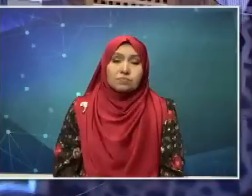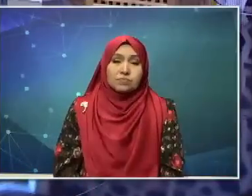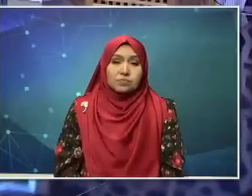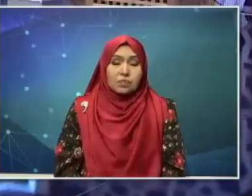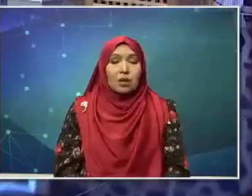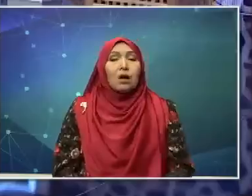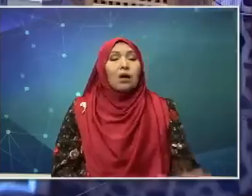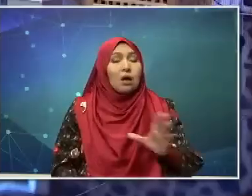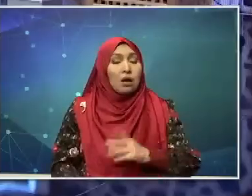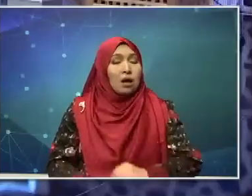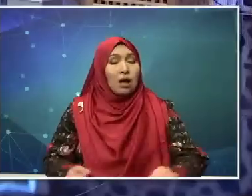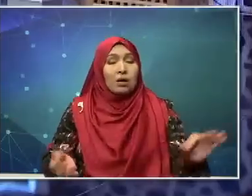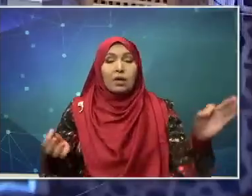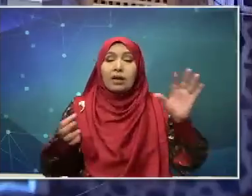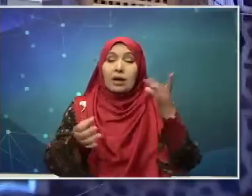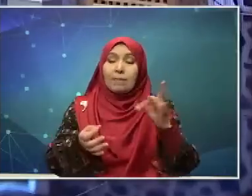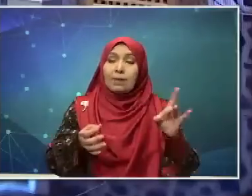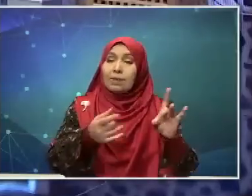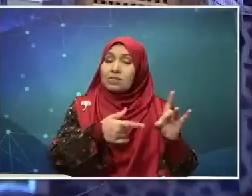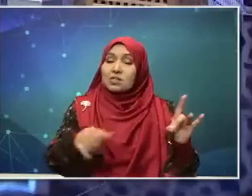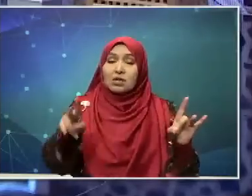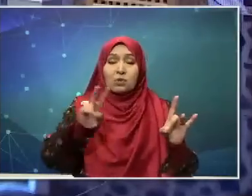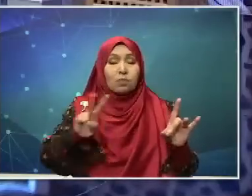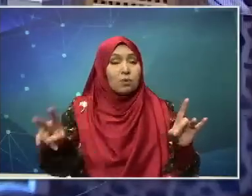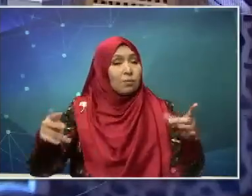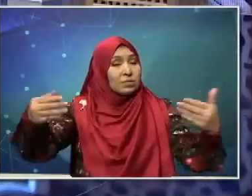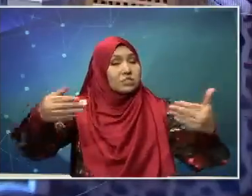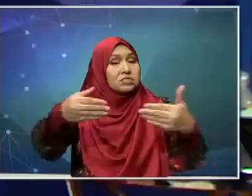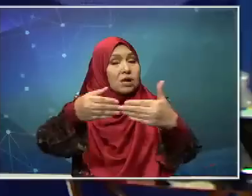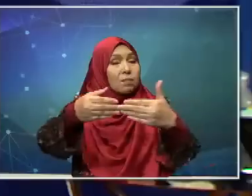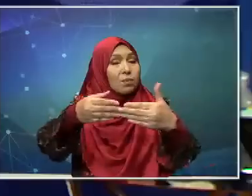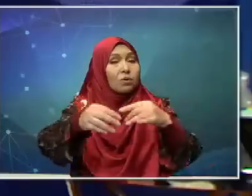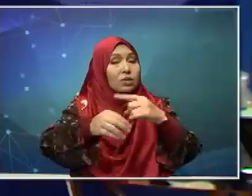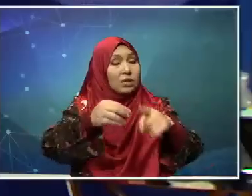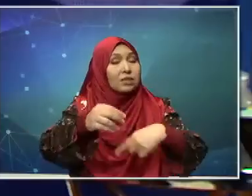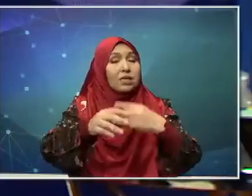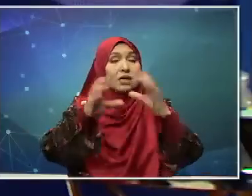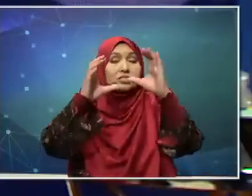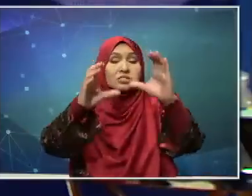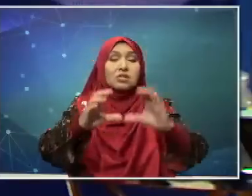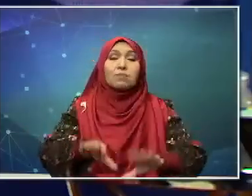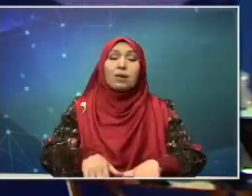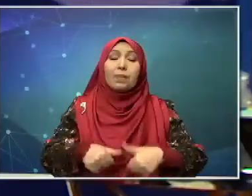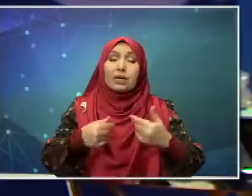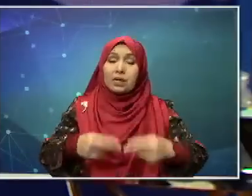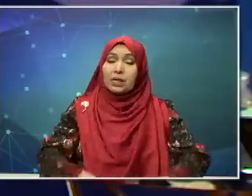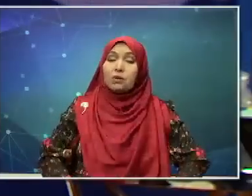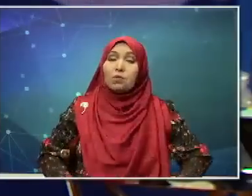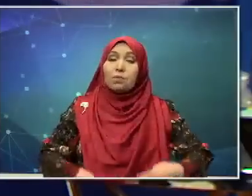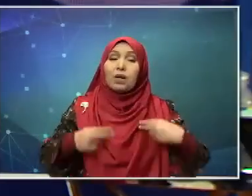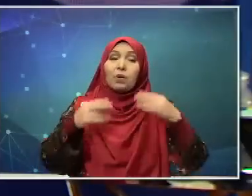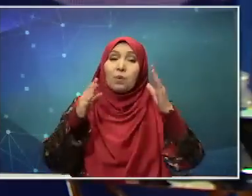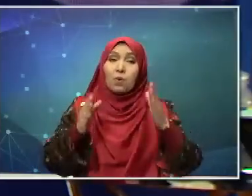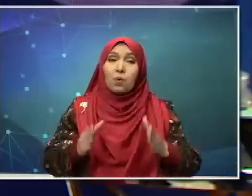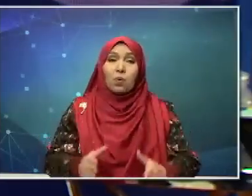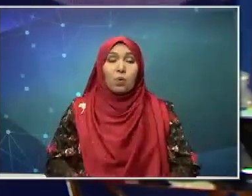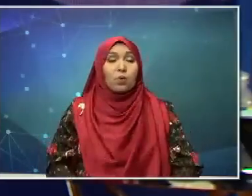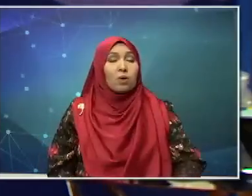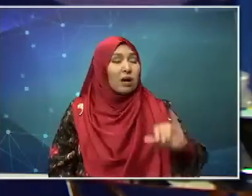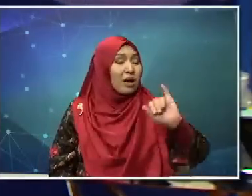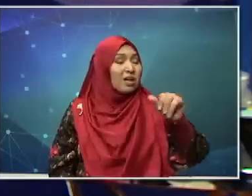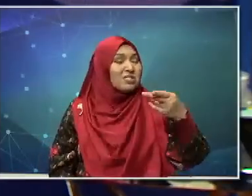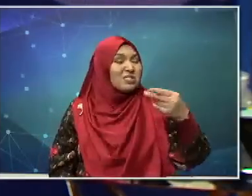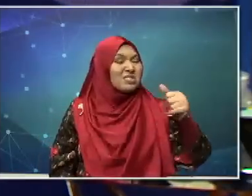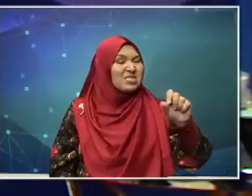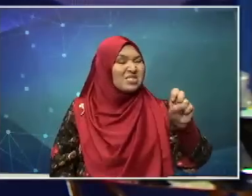sekolah si mayat kedua ini menyambung kembali Islamiyah tentang ciri Bagaimana kehidupan orang-orang jahiliyah ia